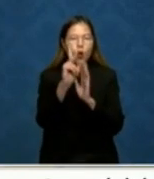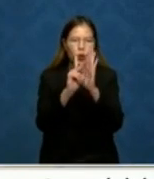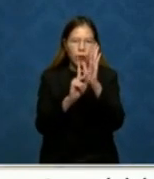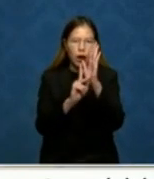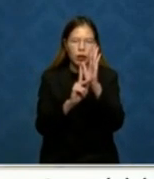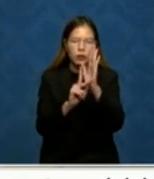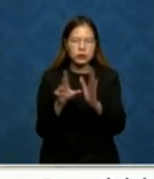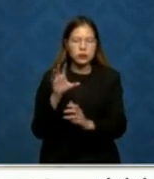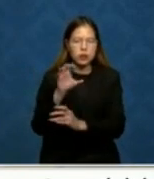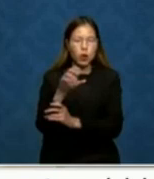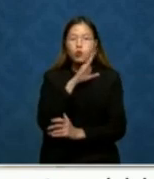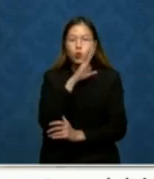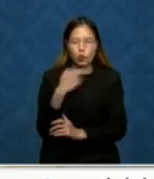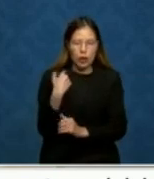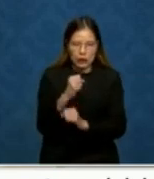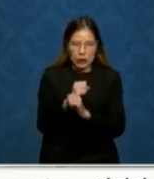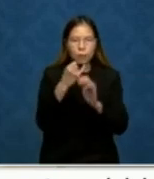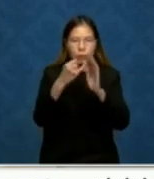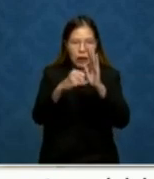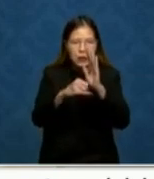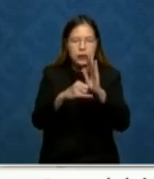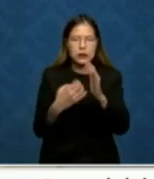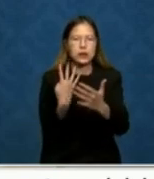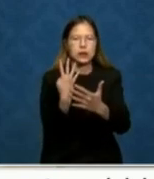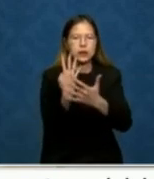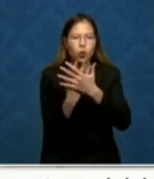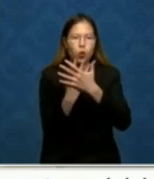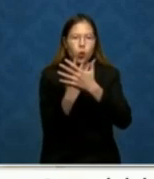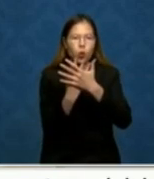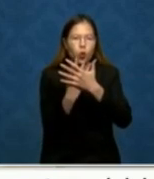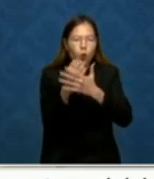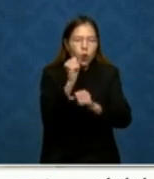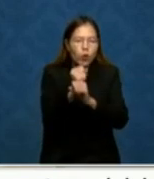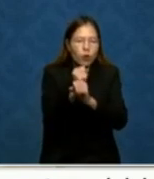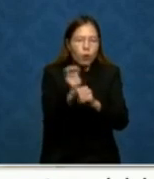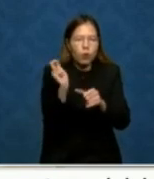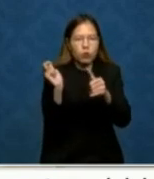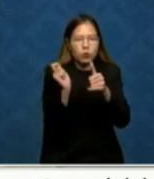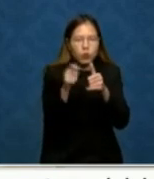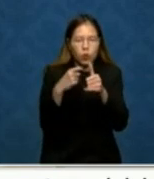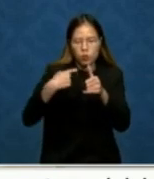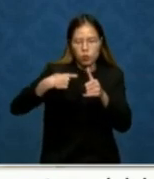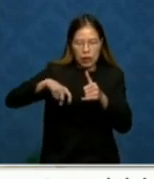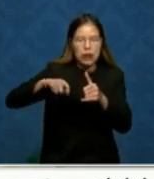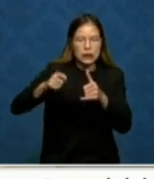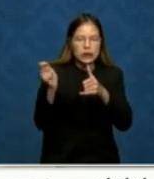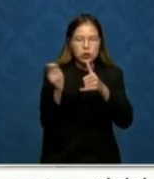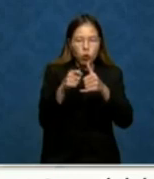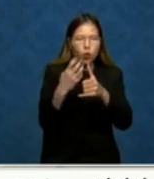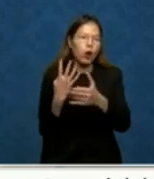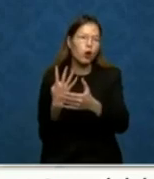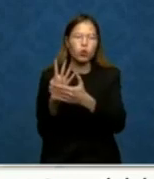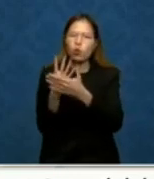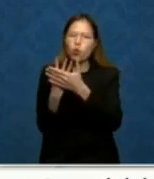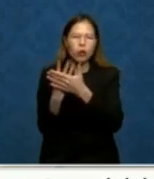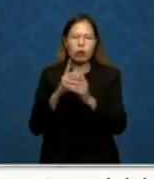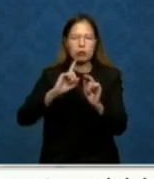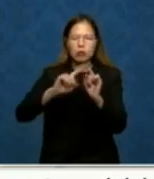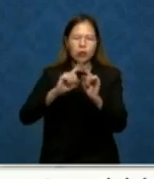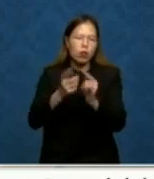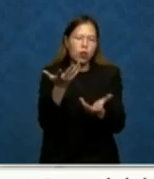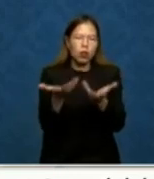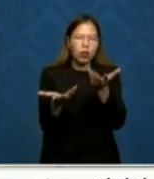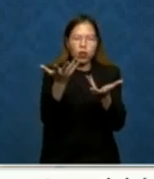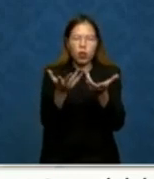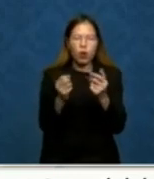คือถ้าทำผิดแล้วถูกจับกุมแล้วมีการพิพากษาลงโทษเข้าคุกแล้วแต่กรณีนะครับเข